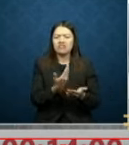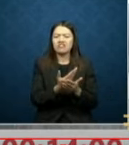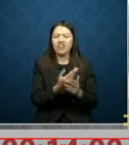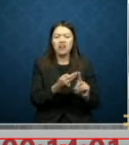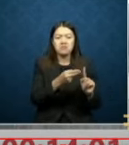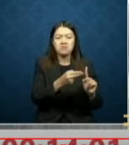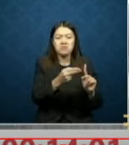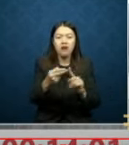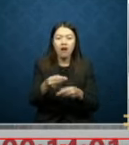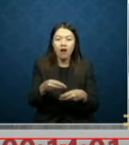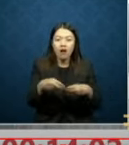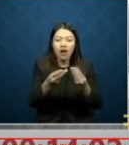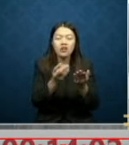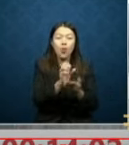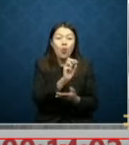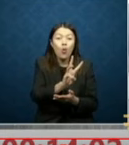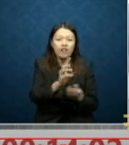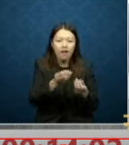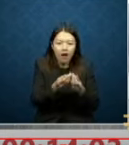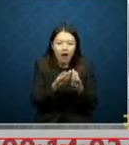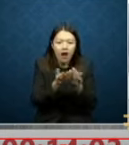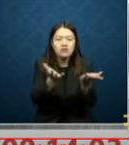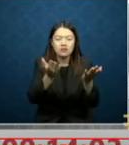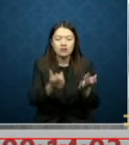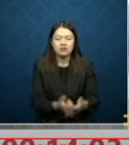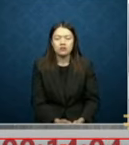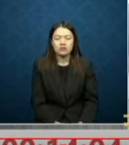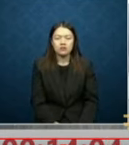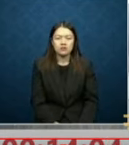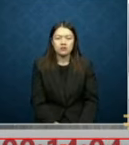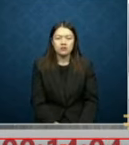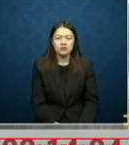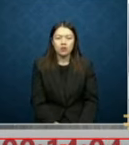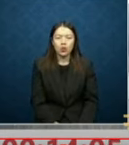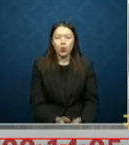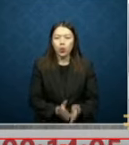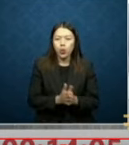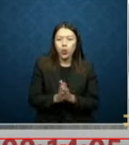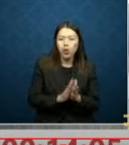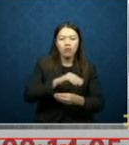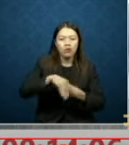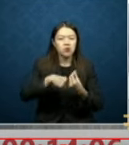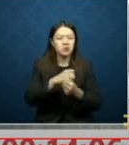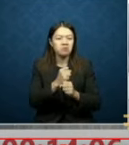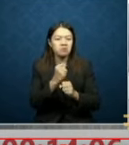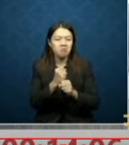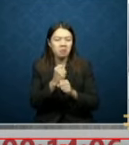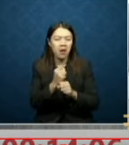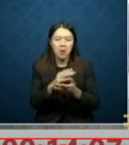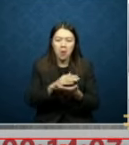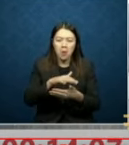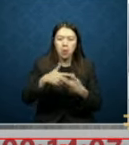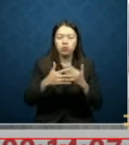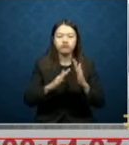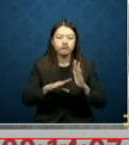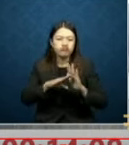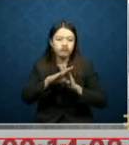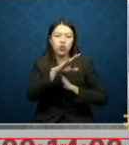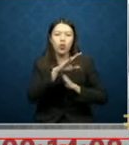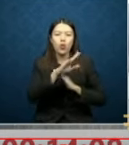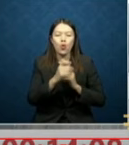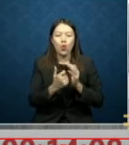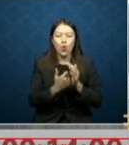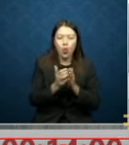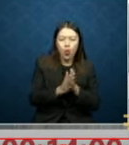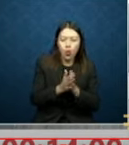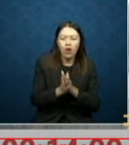ทผ่านดิจิตอลวอลเล็ตจะทำหน้าที่เป็นตัวจุดชนวนที่จะกระตุกเศรษฐกิจประเทศให้ตื่นขึ้นมาอีกครั้งเราจ